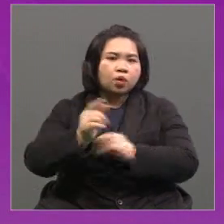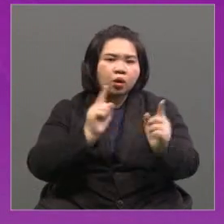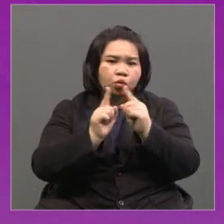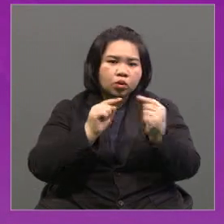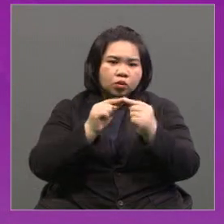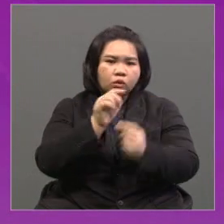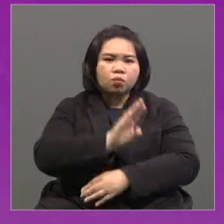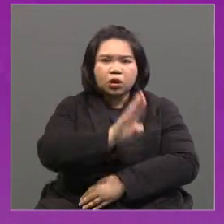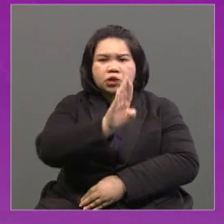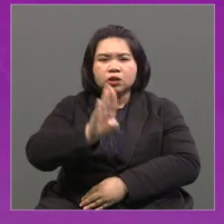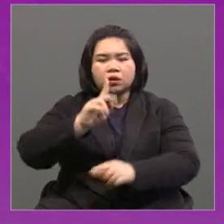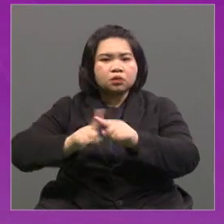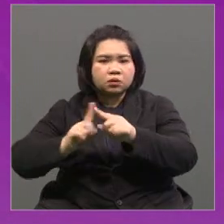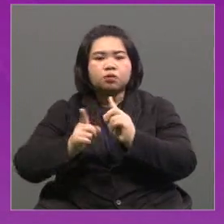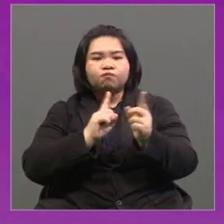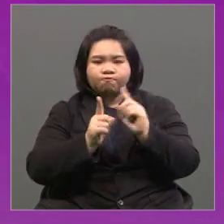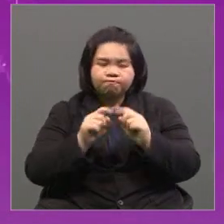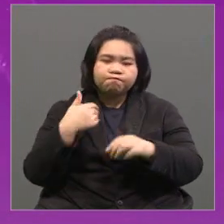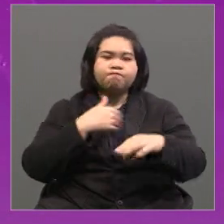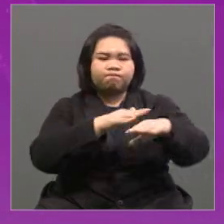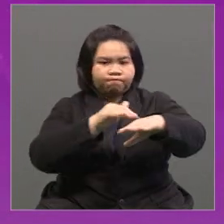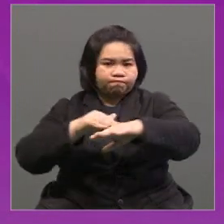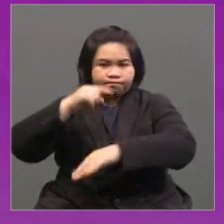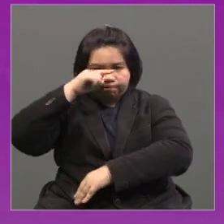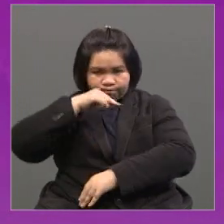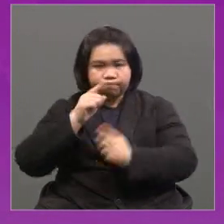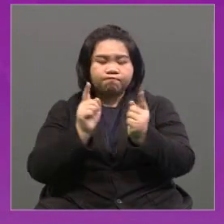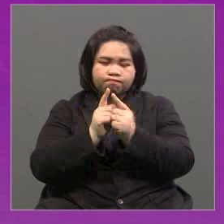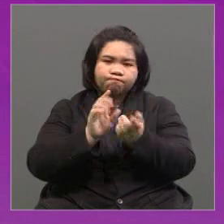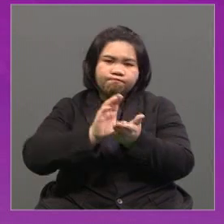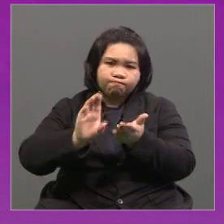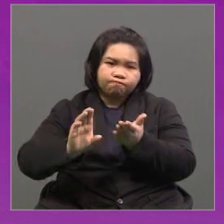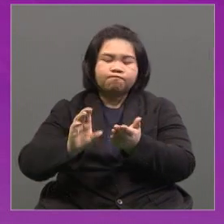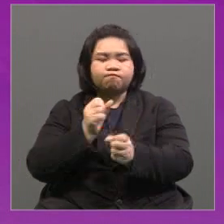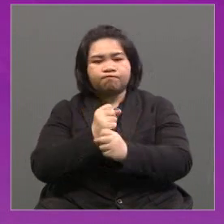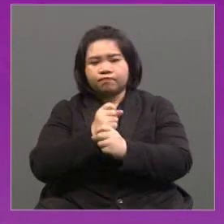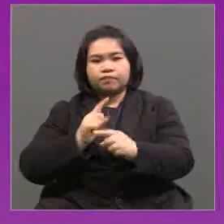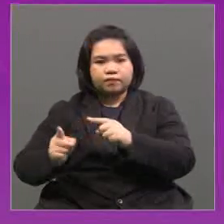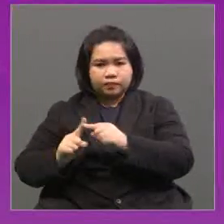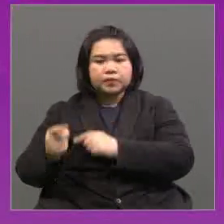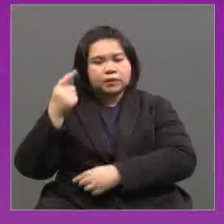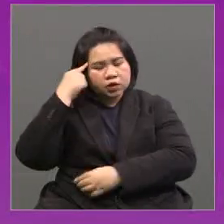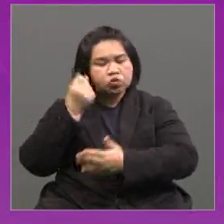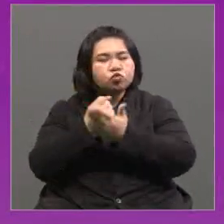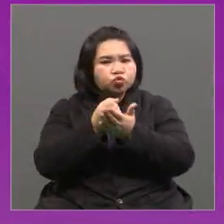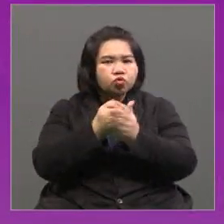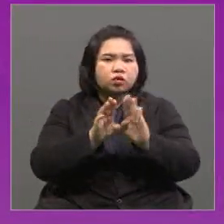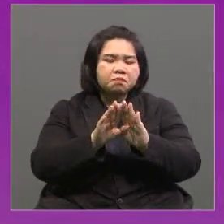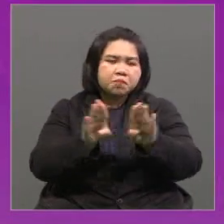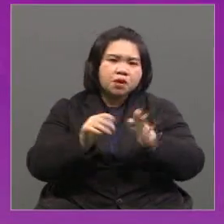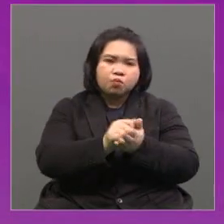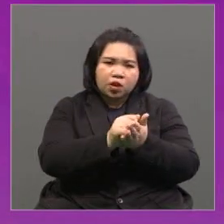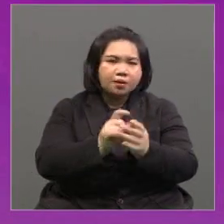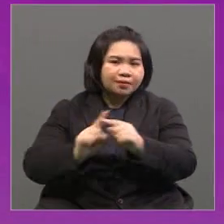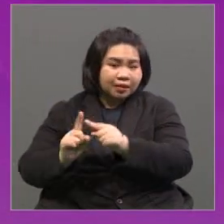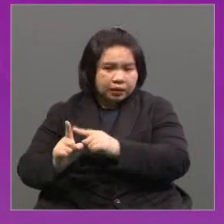ทุนนักธุรกิจหลายกลุ่มทีเดียวเชิญชวนมาลงทุนในไทยนะคะโดยพร้อมที่จะอำนวยความสะดวกด้านต่างๆรวมทั้งจะดูแลด้านการท่อง